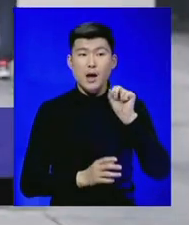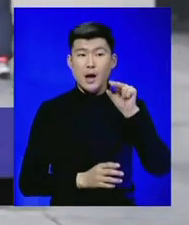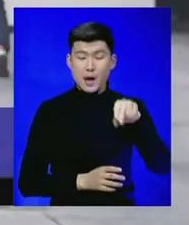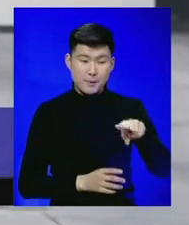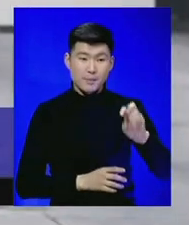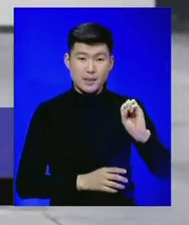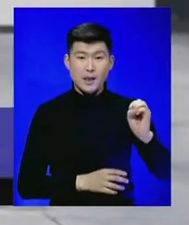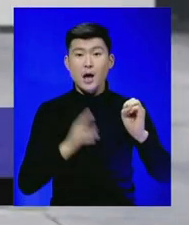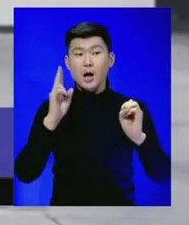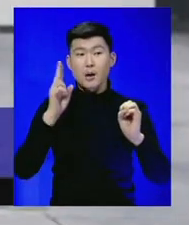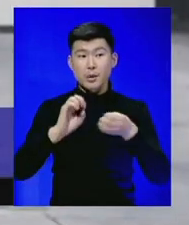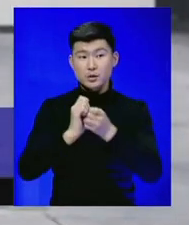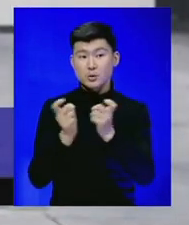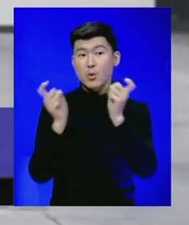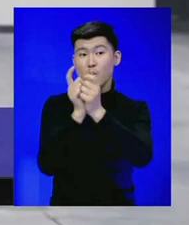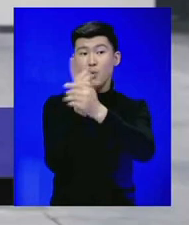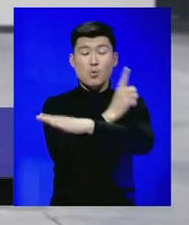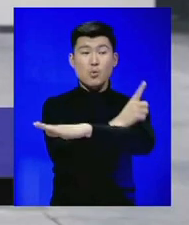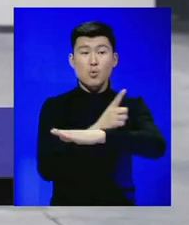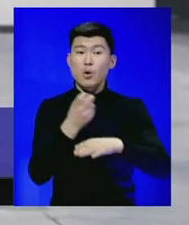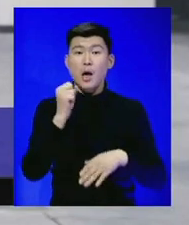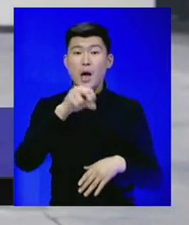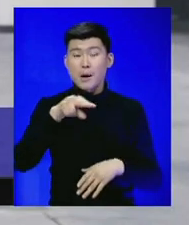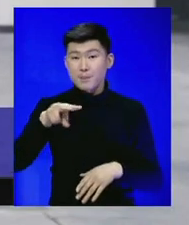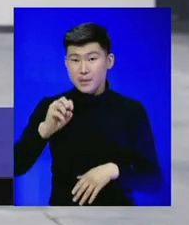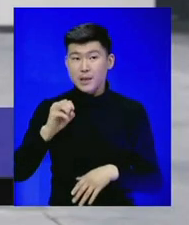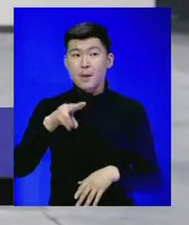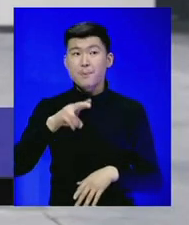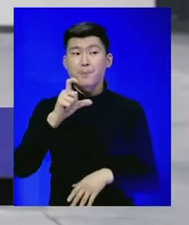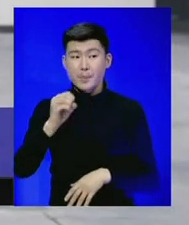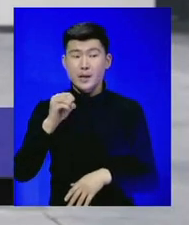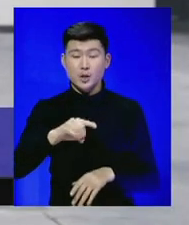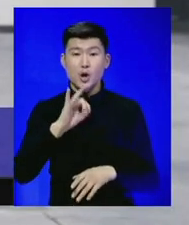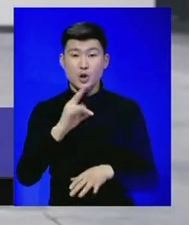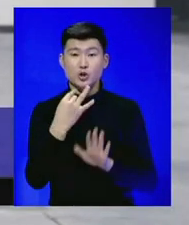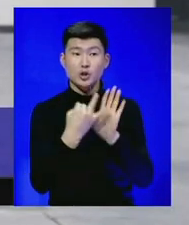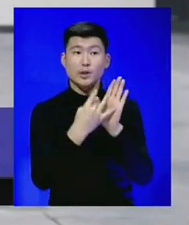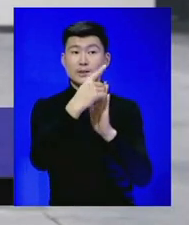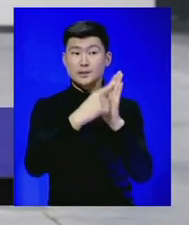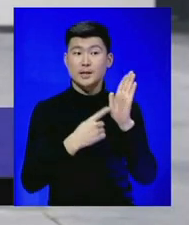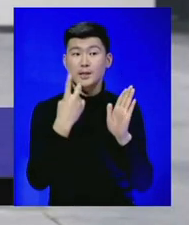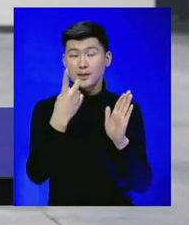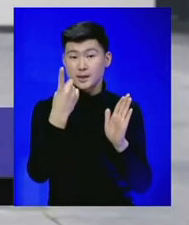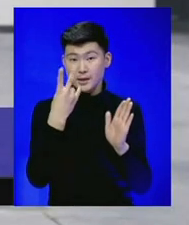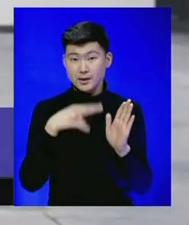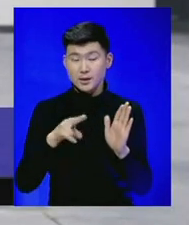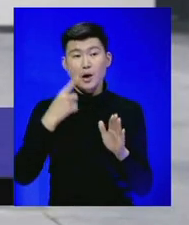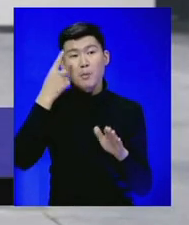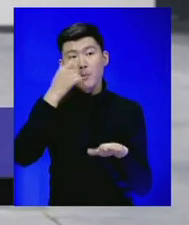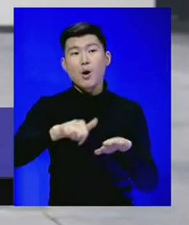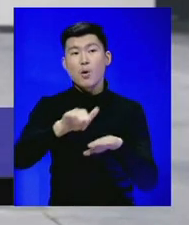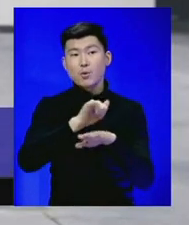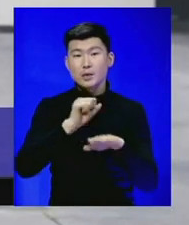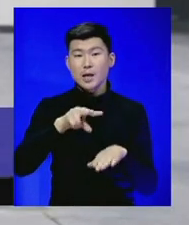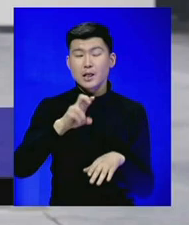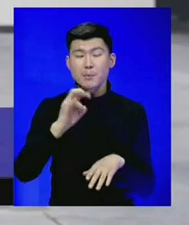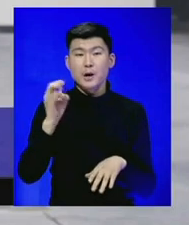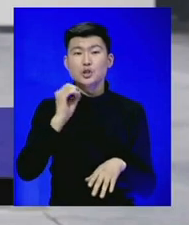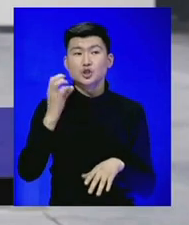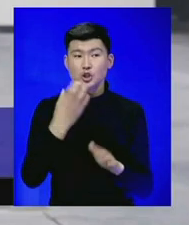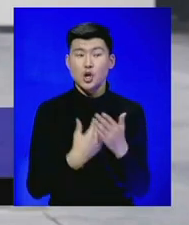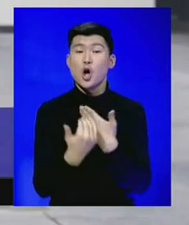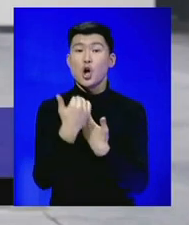компанитай уулзалтын үр дүнд Apple Pay-г энэ оны 7-р сарын 1-нд ихэд одоо Монгол улсад албан ёсны нэвтрүүлгийг